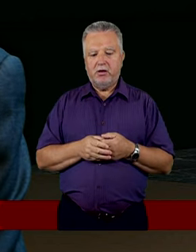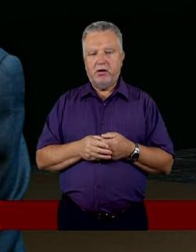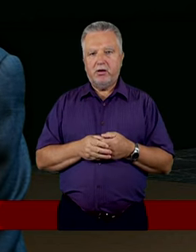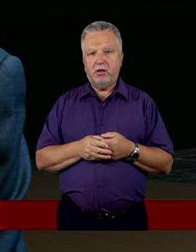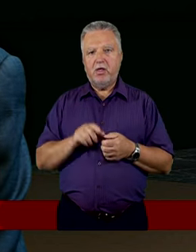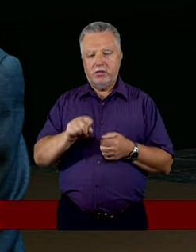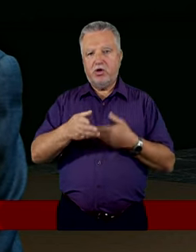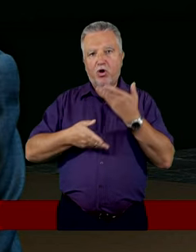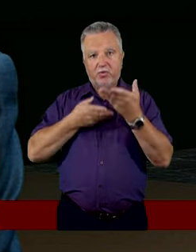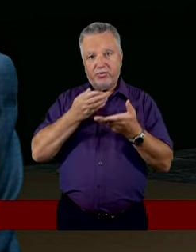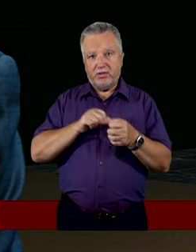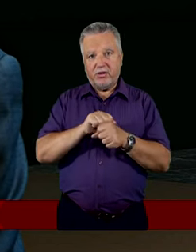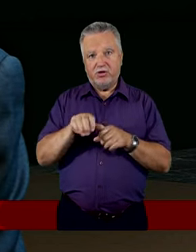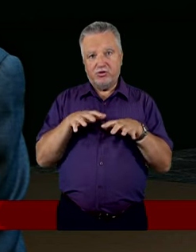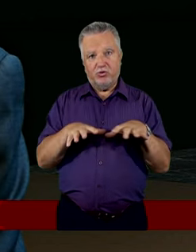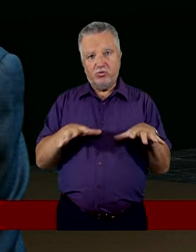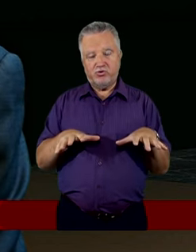przypowieści jest dosyć dużo.